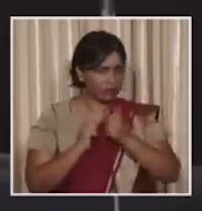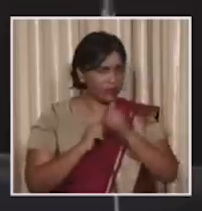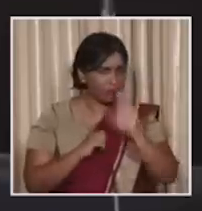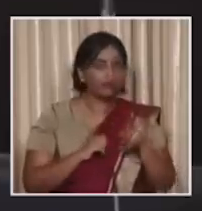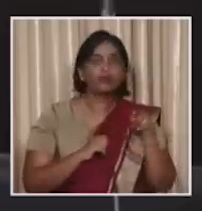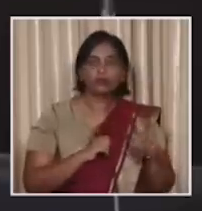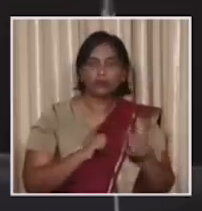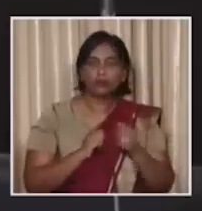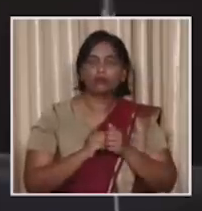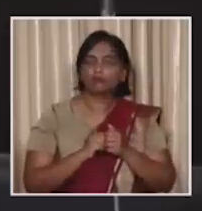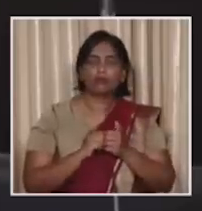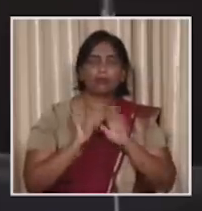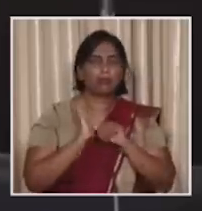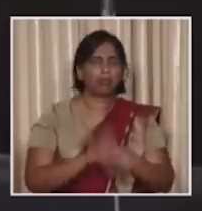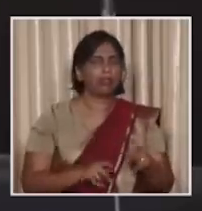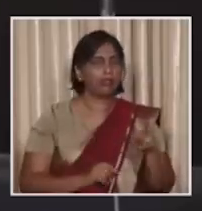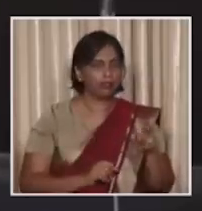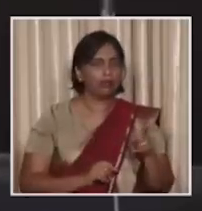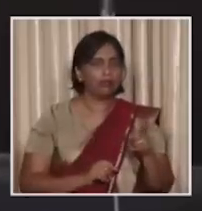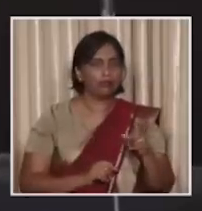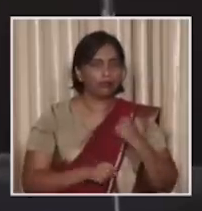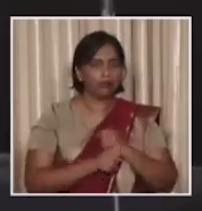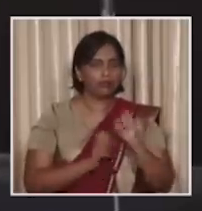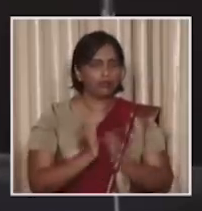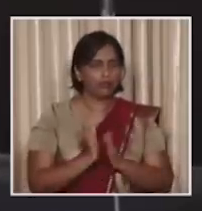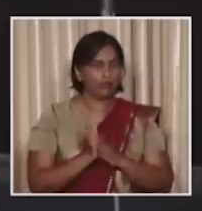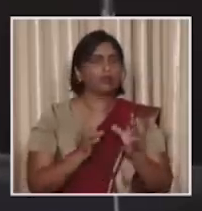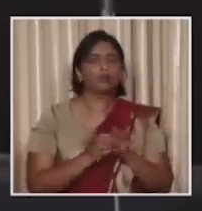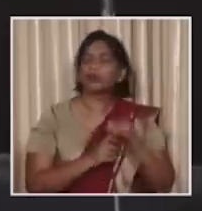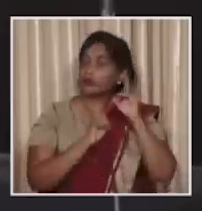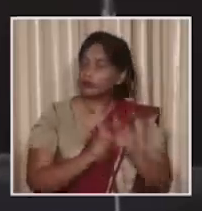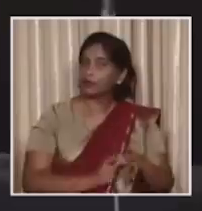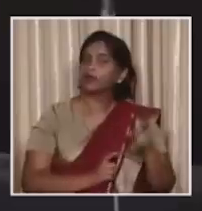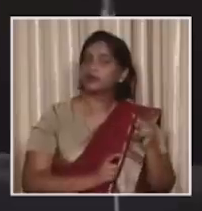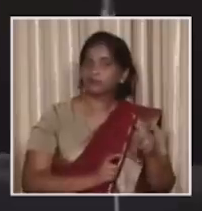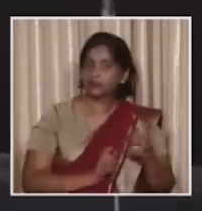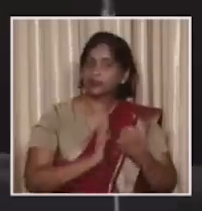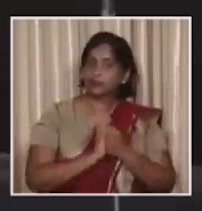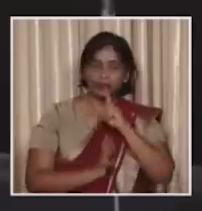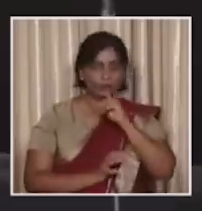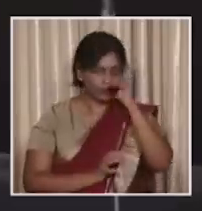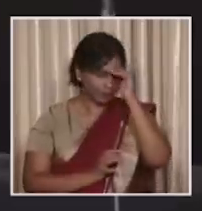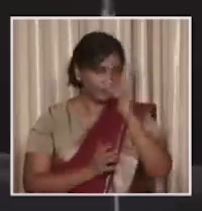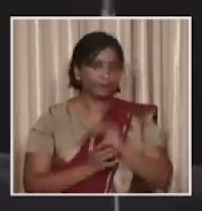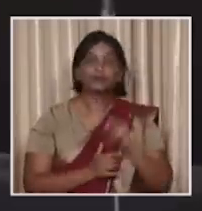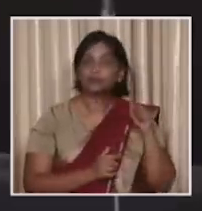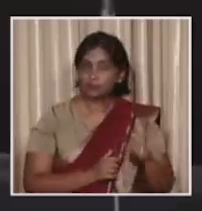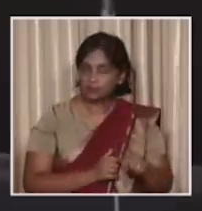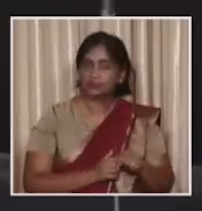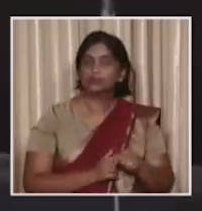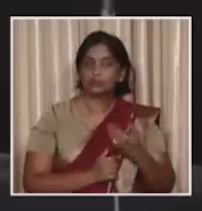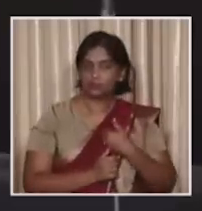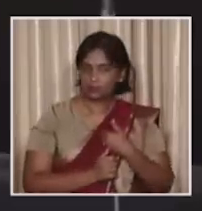නම් ඒක කන්ටෙම් රාජ්‍ය සේවා කොමිෂන් සභාවට. ඒ නිසා ගරු කතානායකතුමනි දැන්